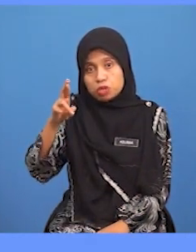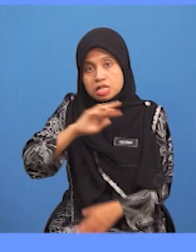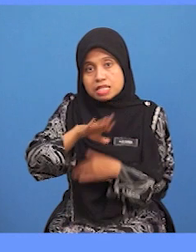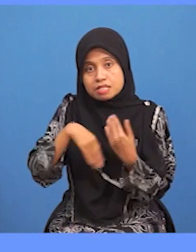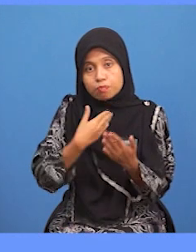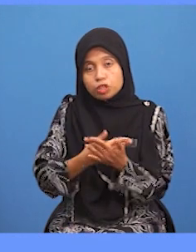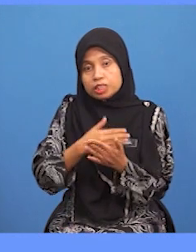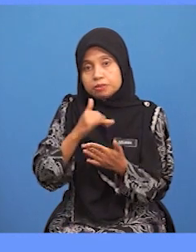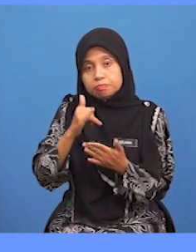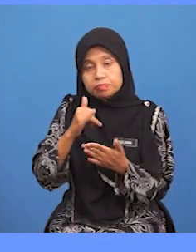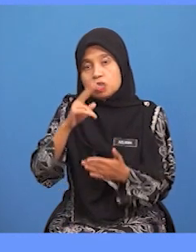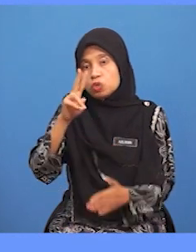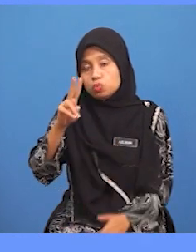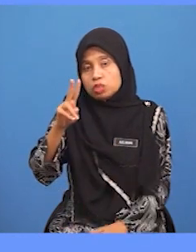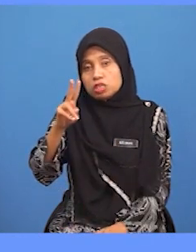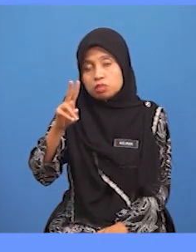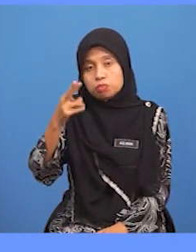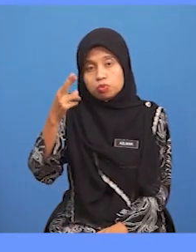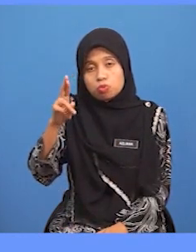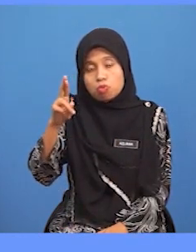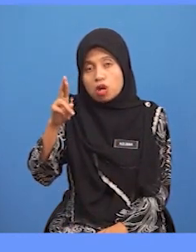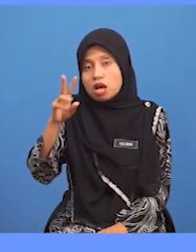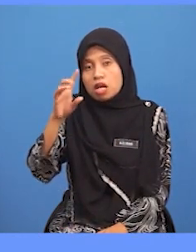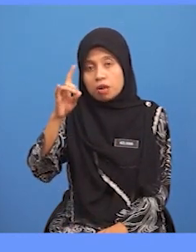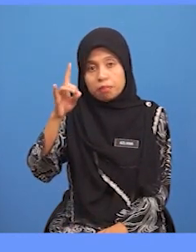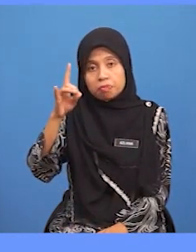RM140,000, jumlah hasil 2018